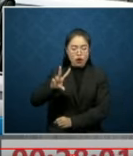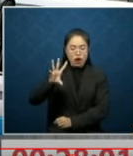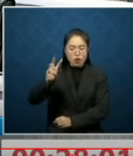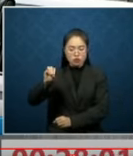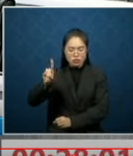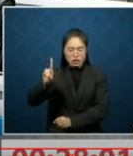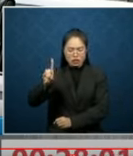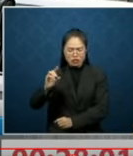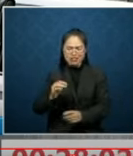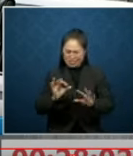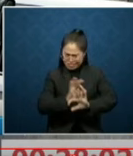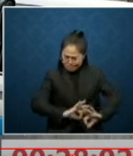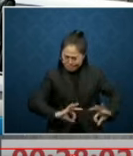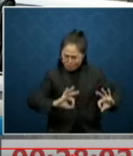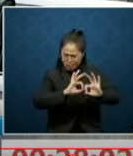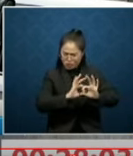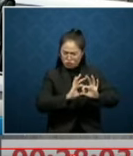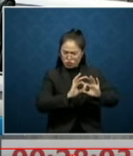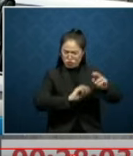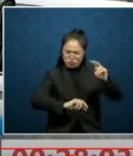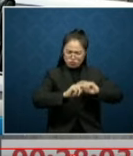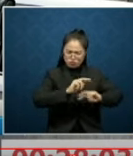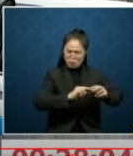นต่อเนื่องวิกฤต